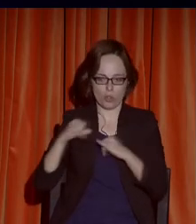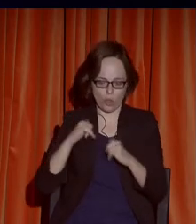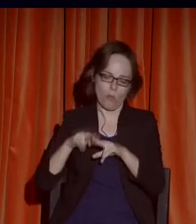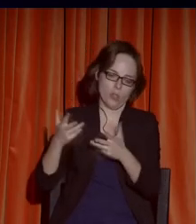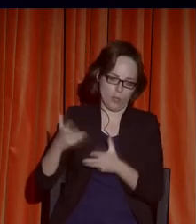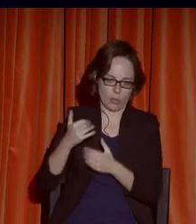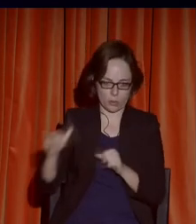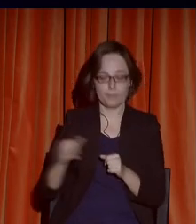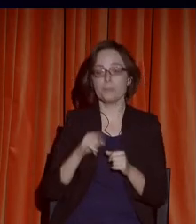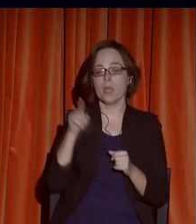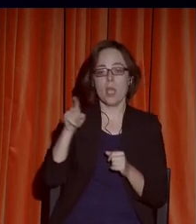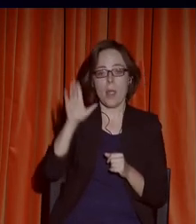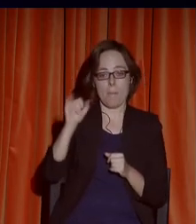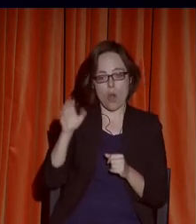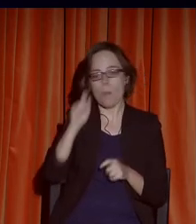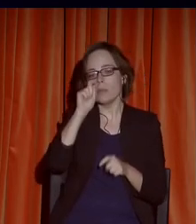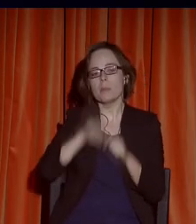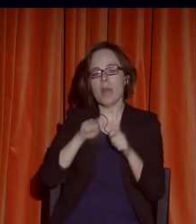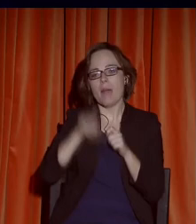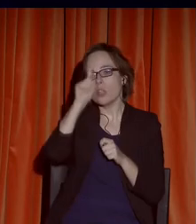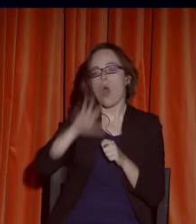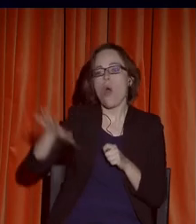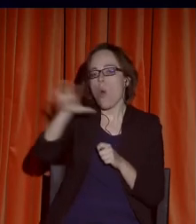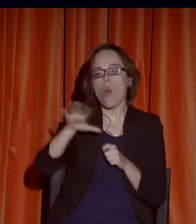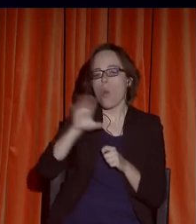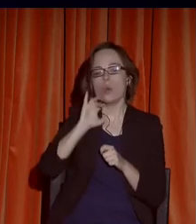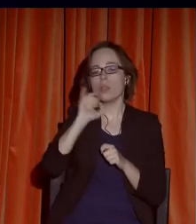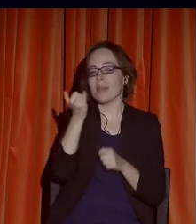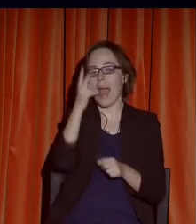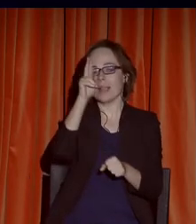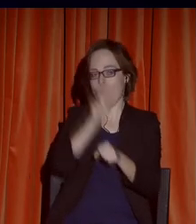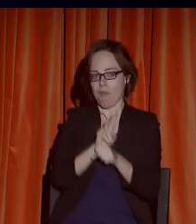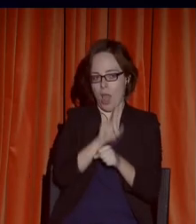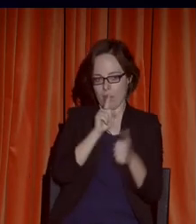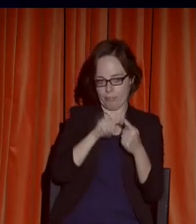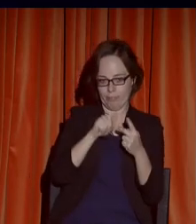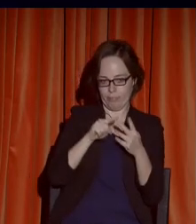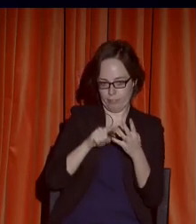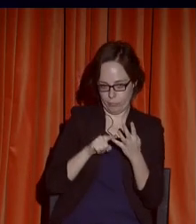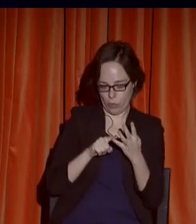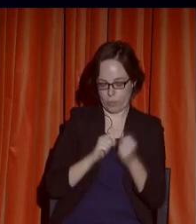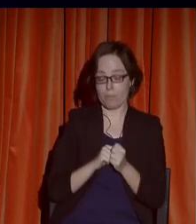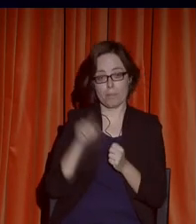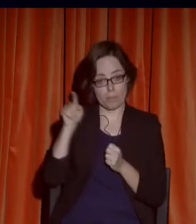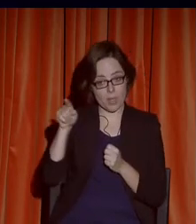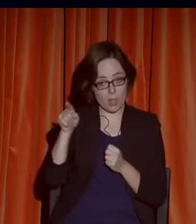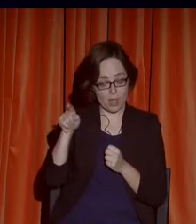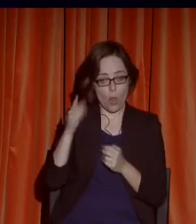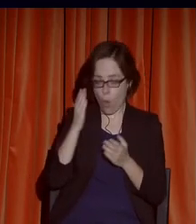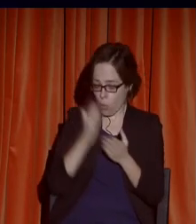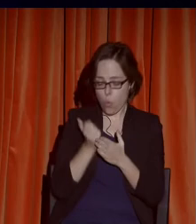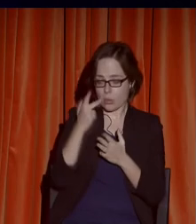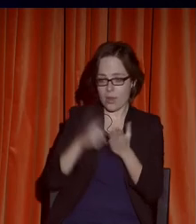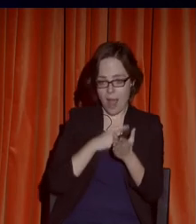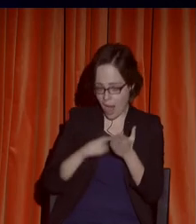ludzie ufają tym różnym jednostkom. No i od paru już lat alarmuje, nazwał